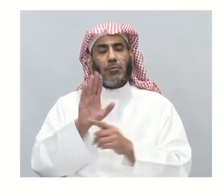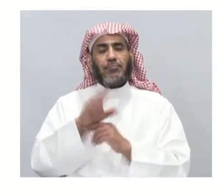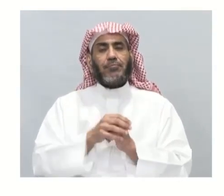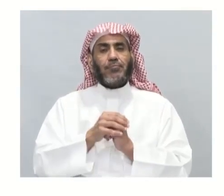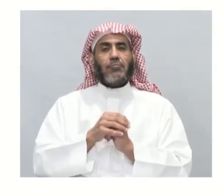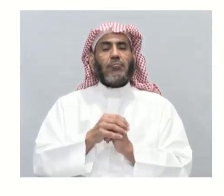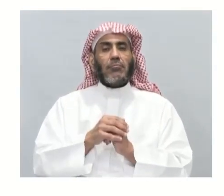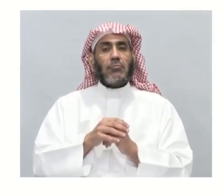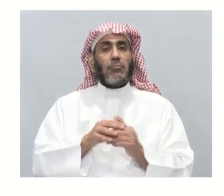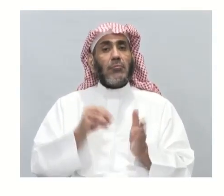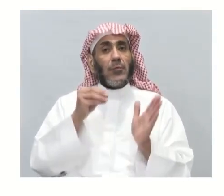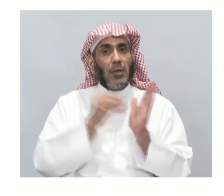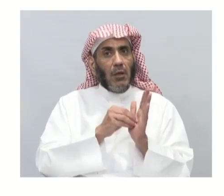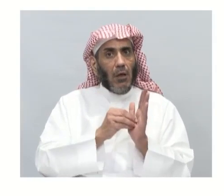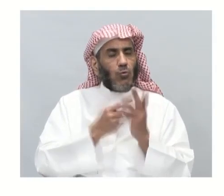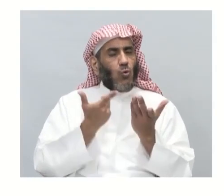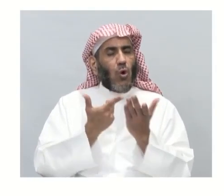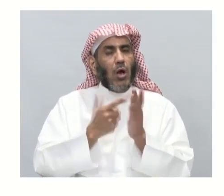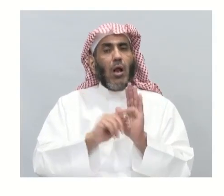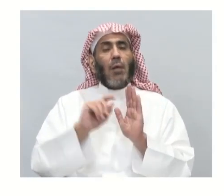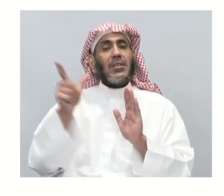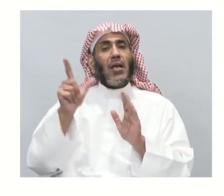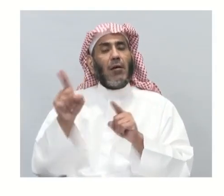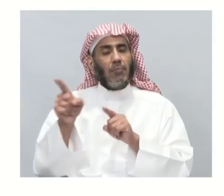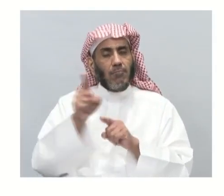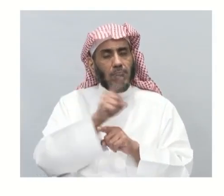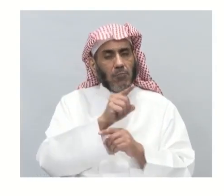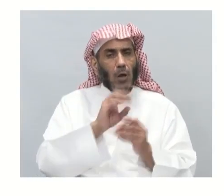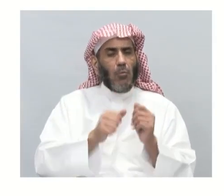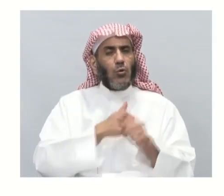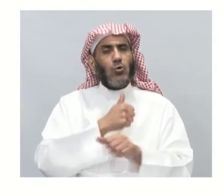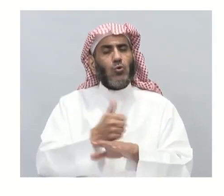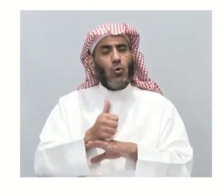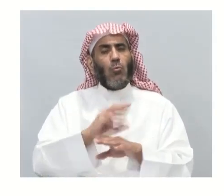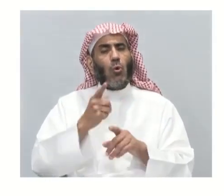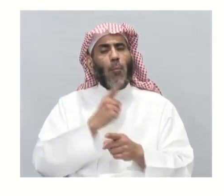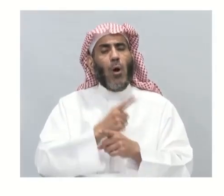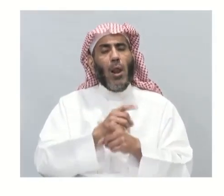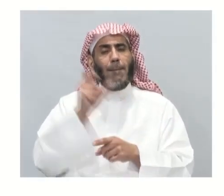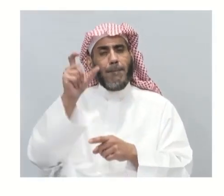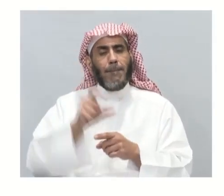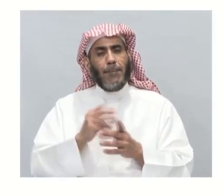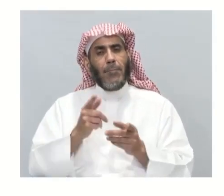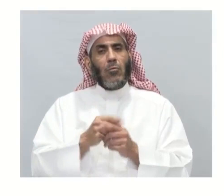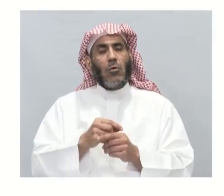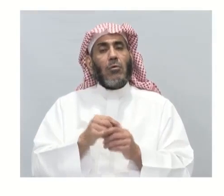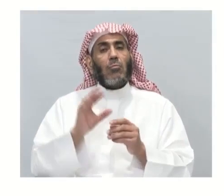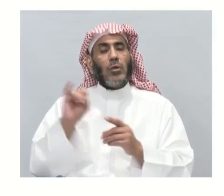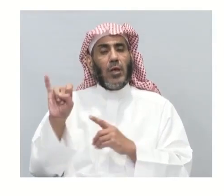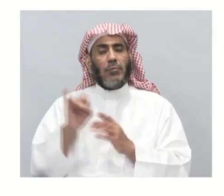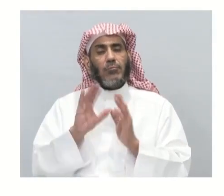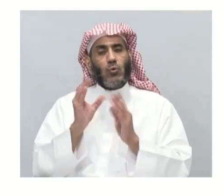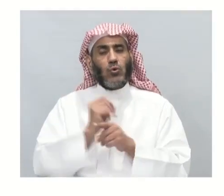يقول ضع علامه صح امام الاسلوب الذي يستخدمه كل معلم من معلمي المواد